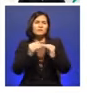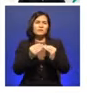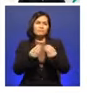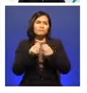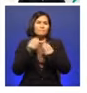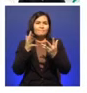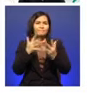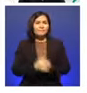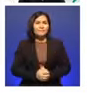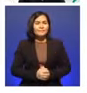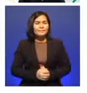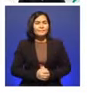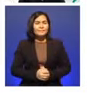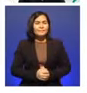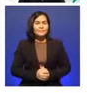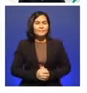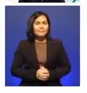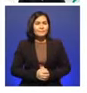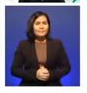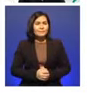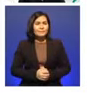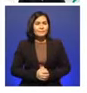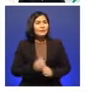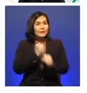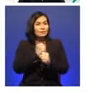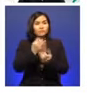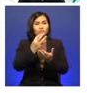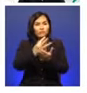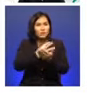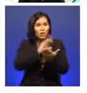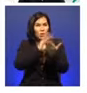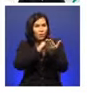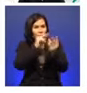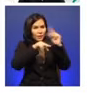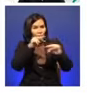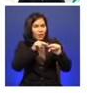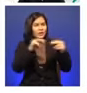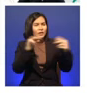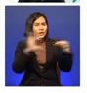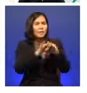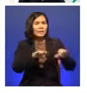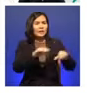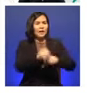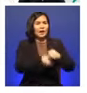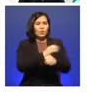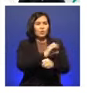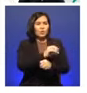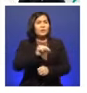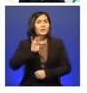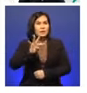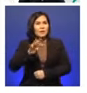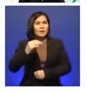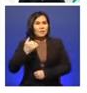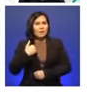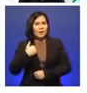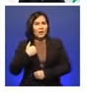ข้อมูลที่เราได้มีการสำรวจจากงานวิชาการต่างๆเด็กอายุ0ถึง4ปีนะครับ1ใน5คนเนี่ยไม่ได้อยู่กับพ่อแม่นะครับ